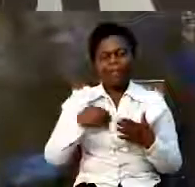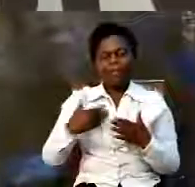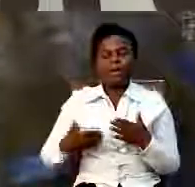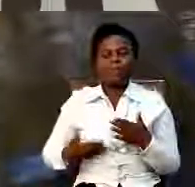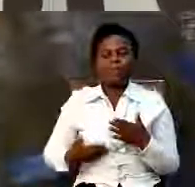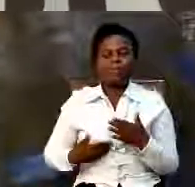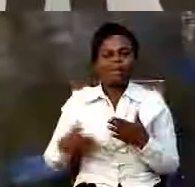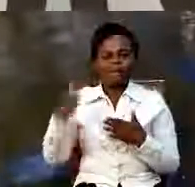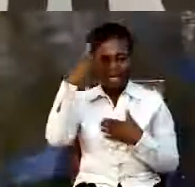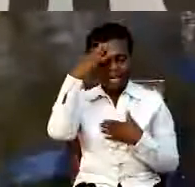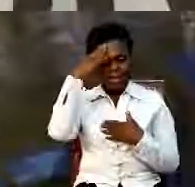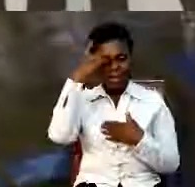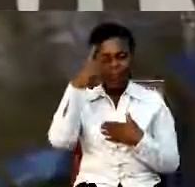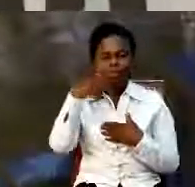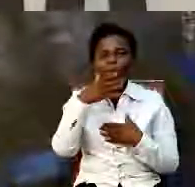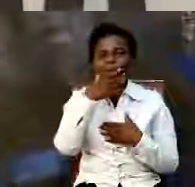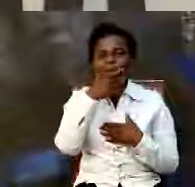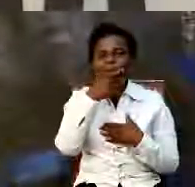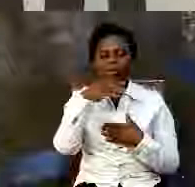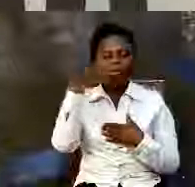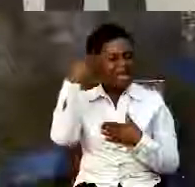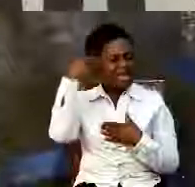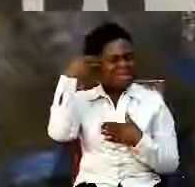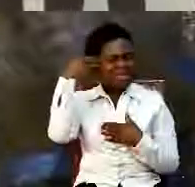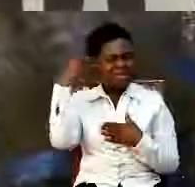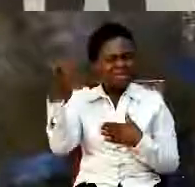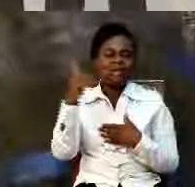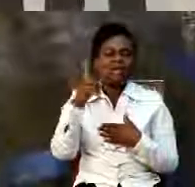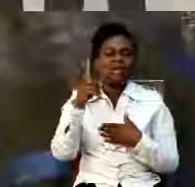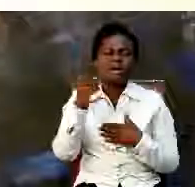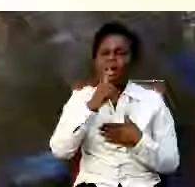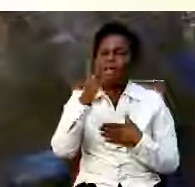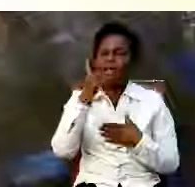anatambua na kujua kwamba mwanamume anapokuwa hajali na hayuko tayari